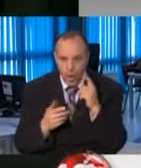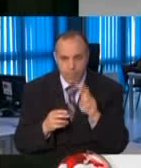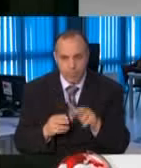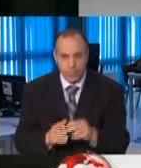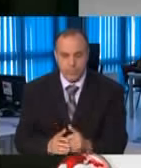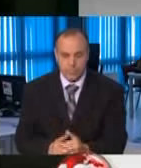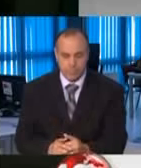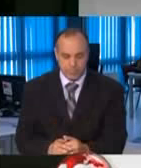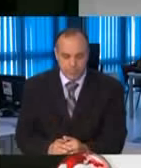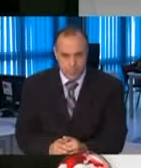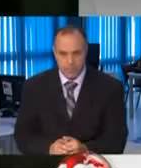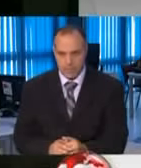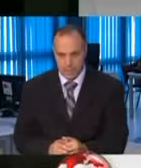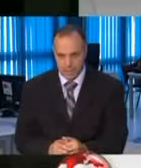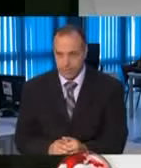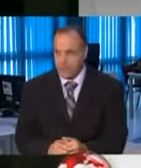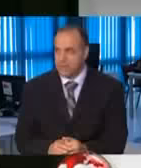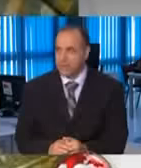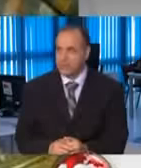الأصلي.